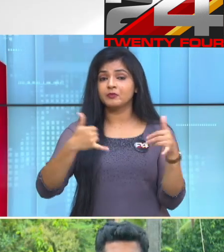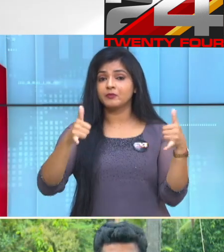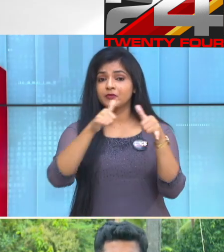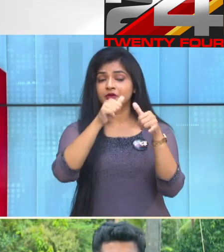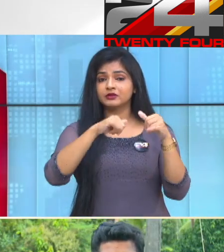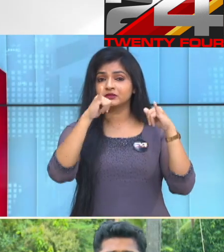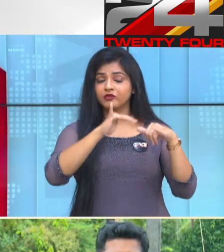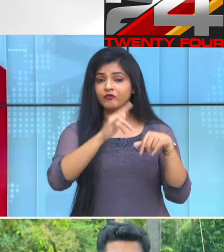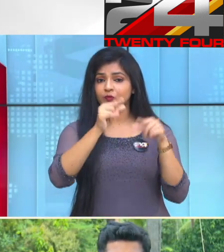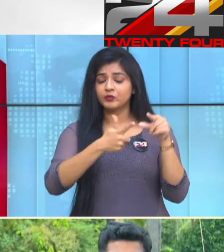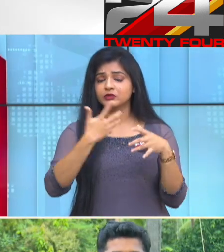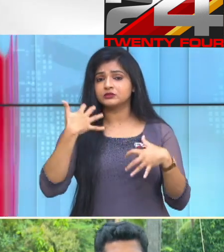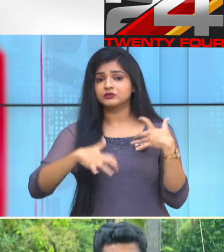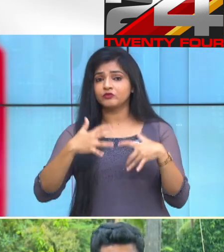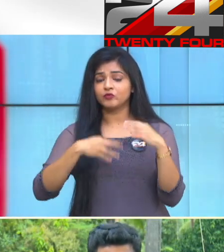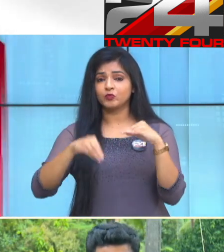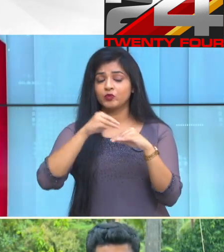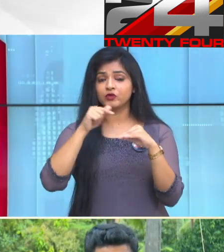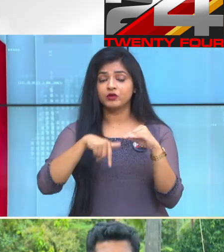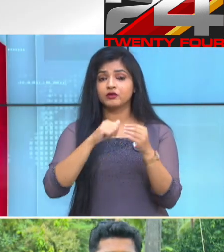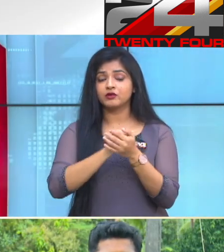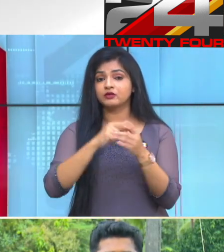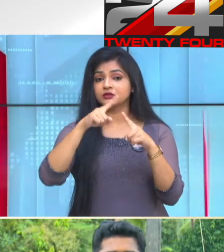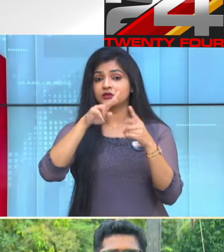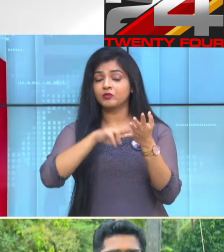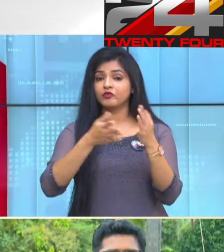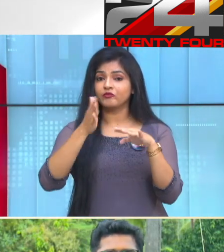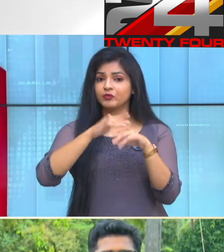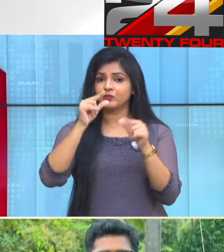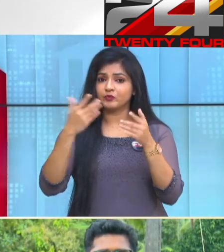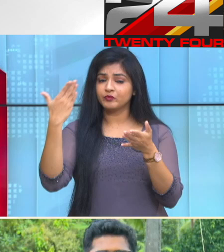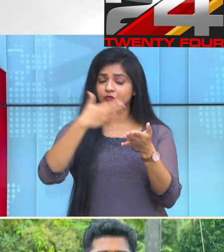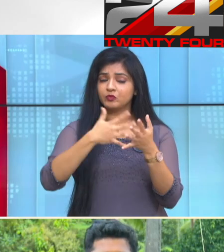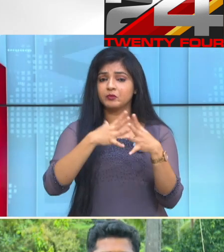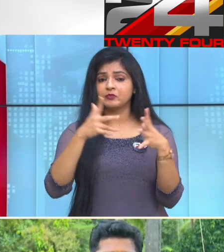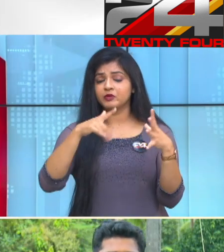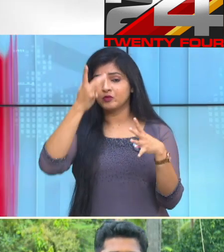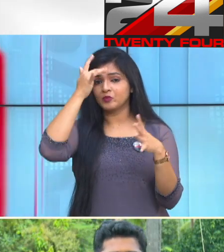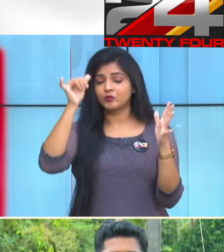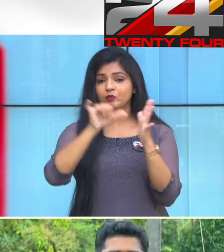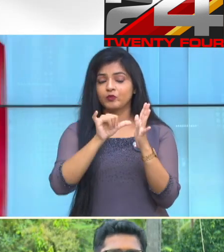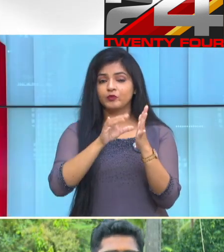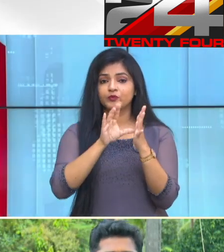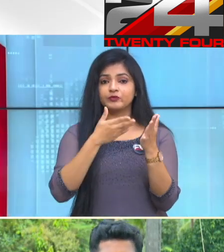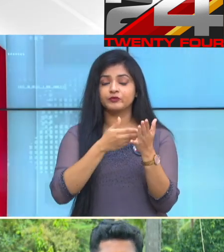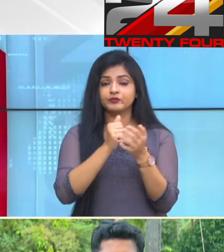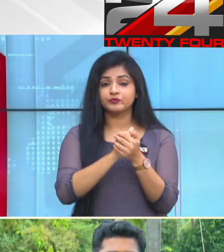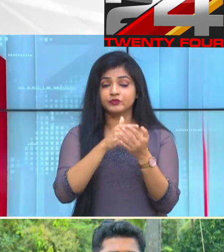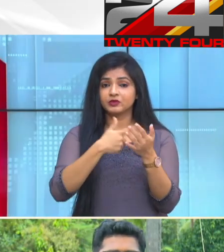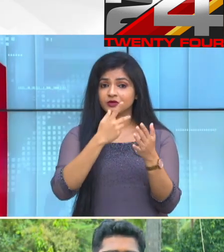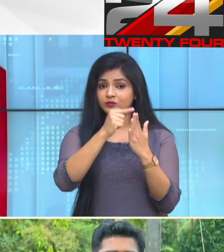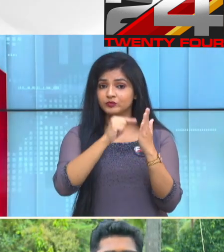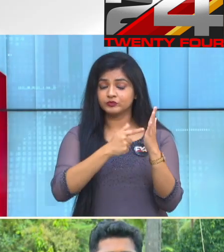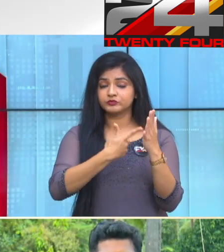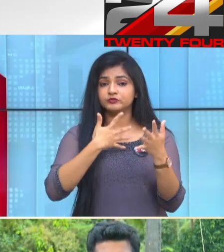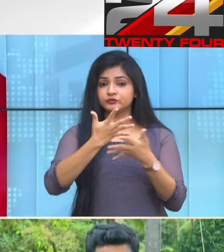ജനത അനുഭവിക്കുന്ന വലിയ പ്രയാസമാണ്. അവിടെ എത്തിയിട്ടുള്ള തമിഴ് ആളുകൾ കൂടി അനുഭവിക്കുന്ന വലിയ രീതിയിലുള്ള പ്രതിസന്ധിയാണ്. ഇതൊക്കെ മുന്നോട്ട് കൂടി വയ്ക്കുക.